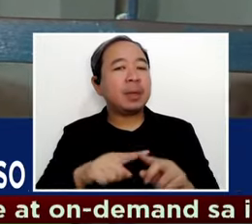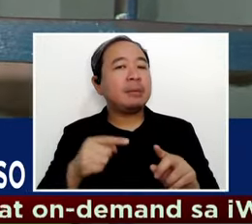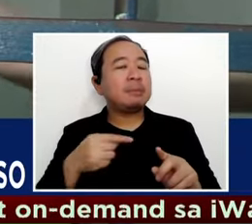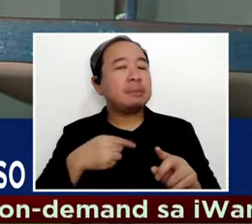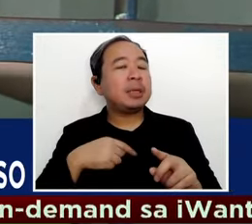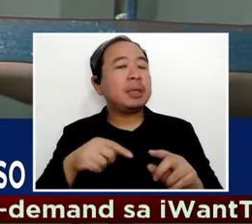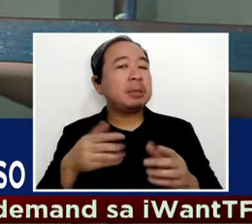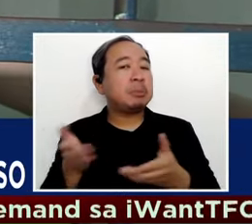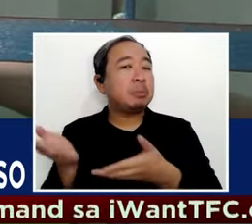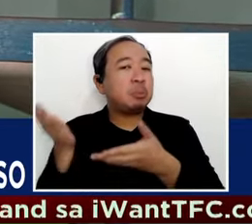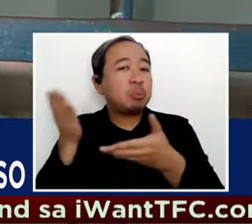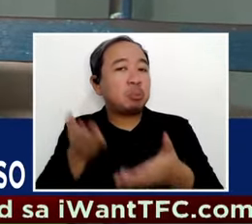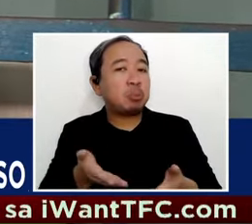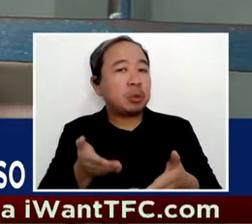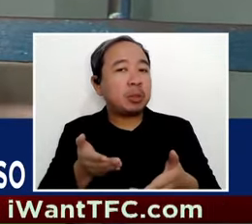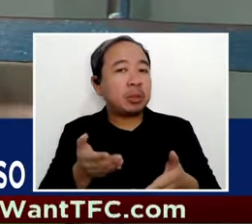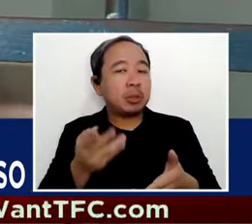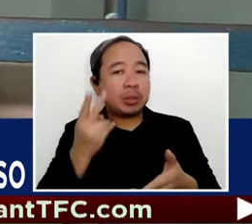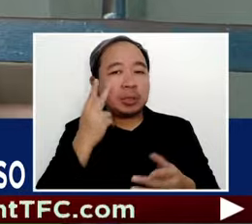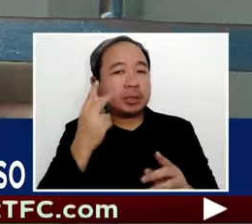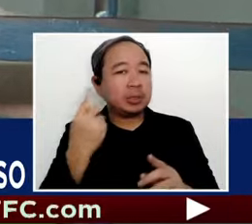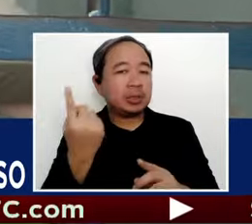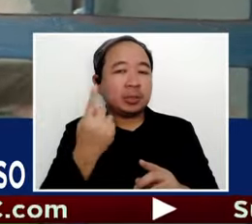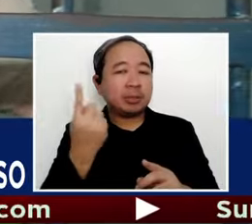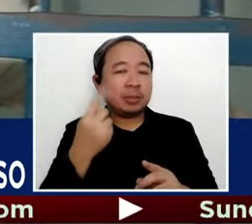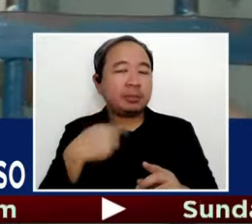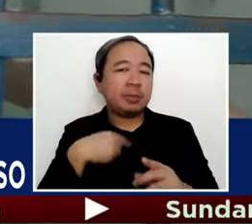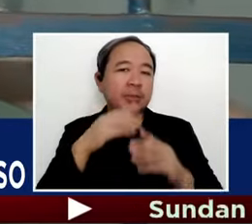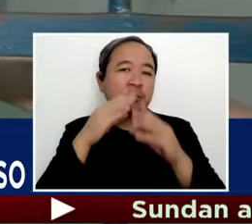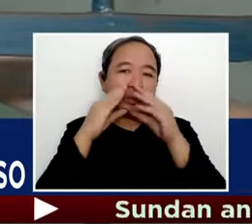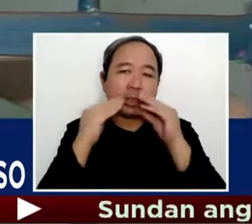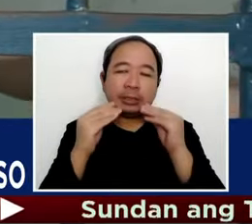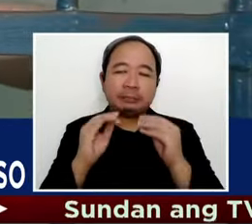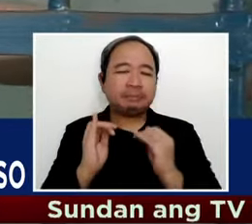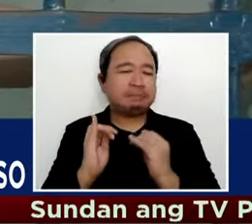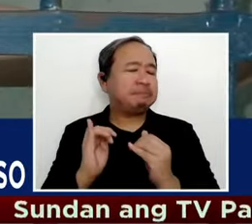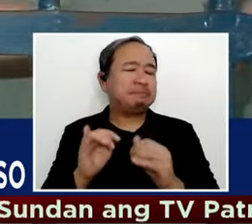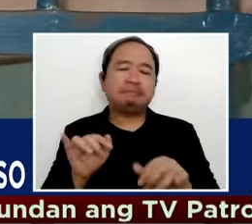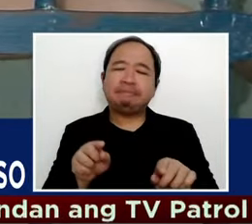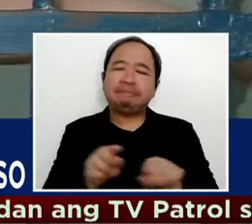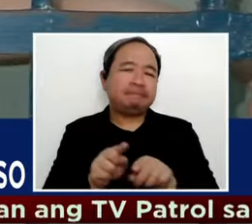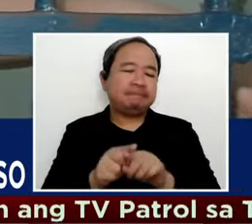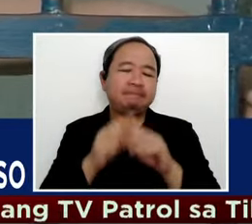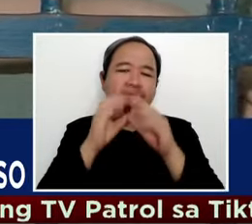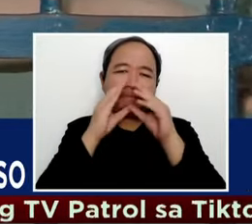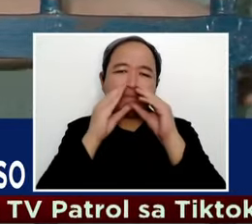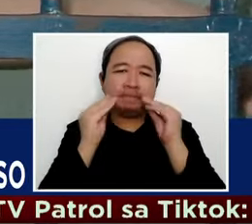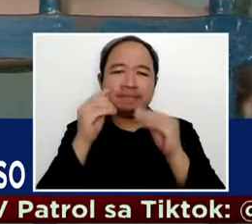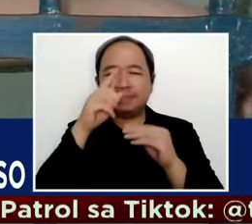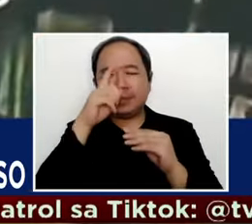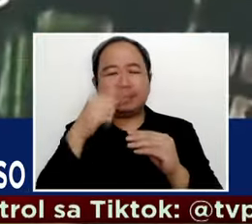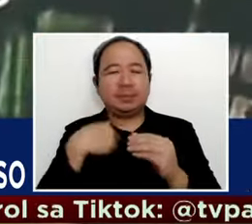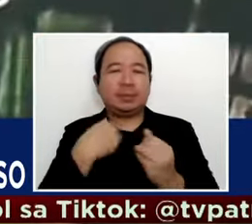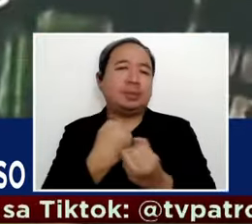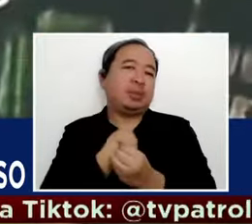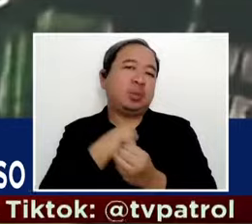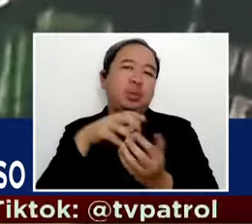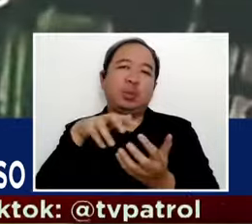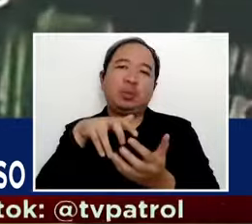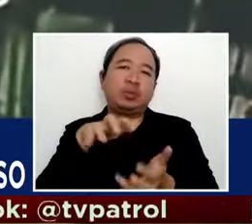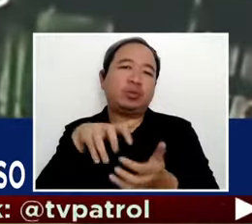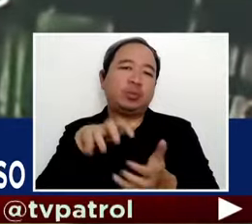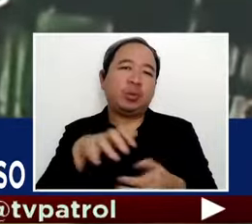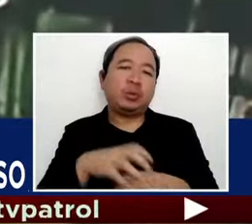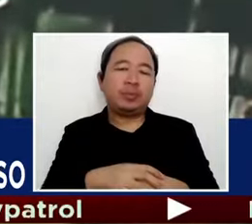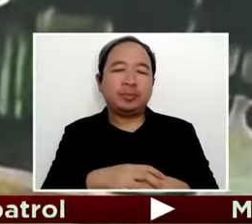bring anything. I'm so sad also, very sad. Because I love dog. Kinonde